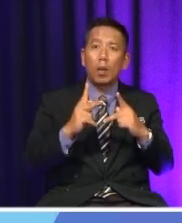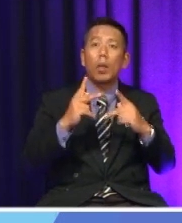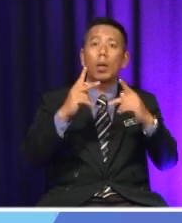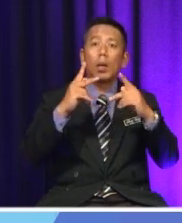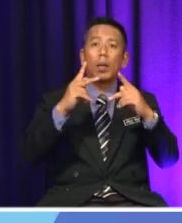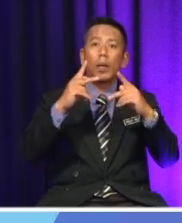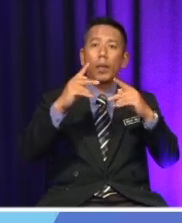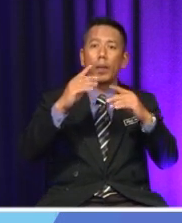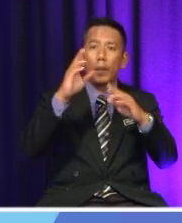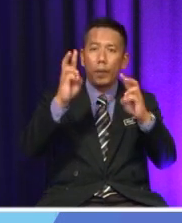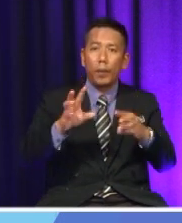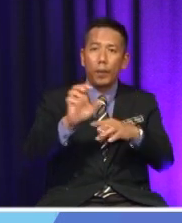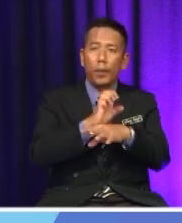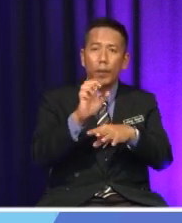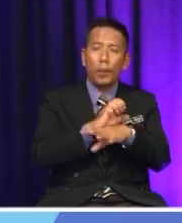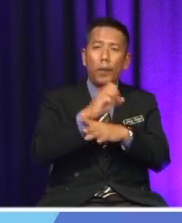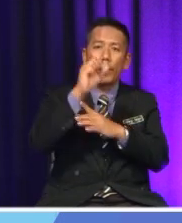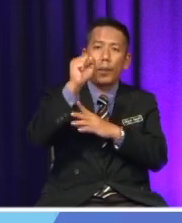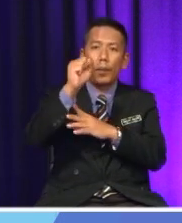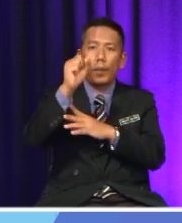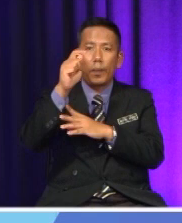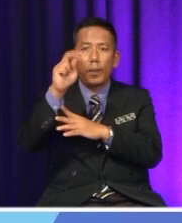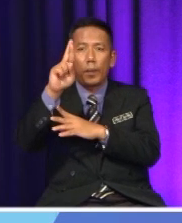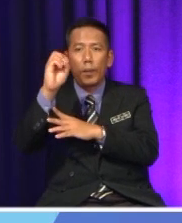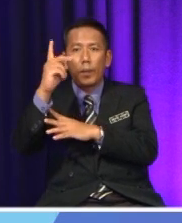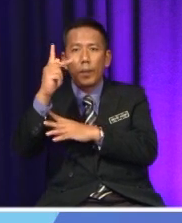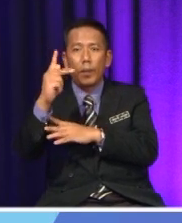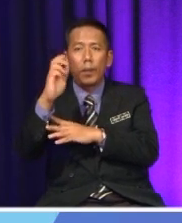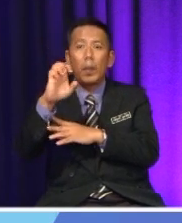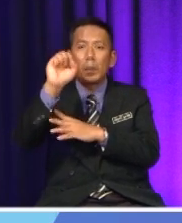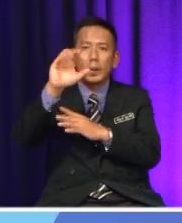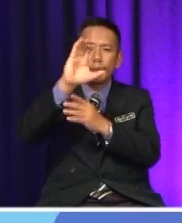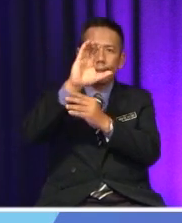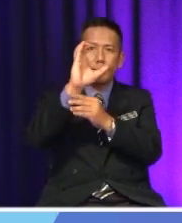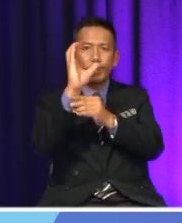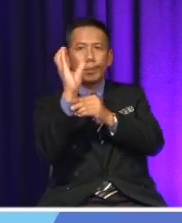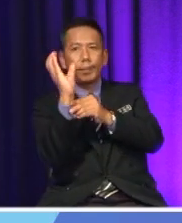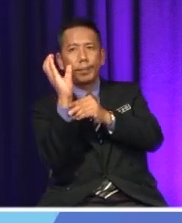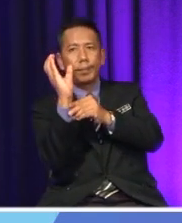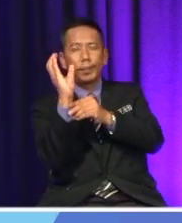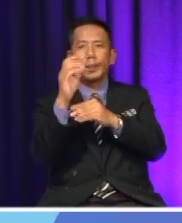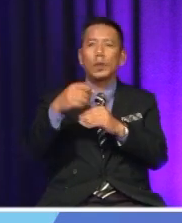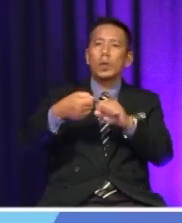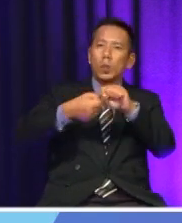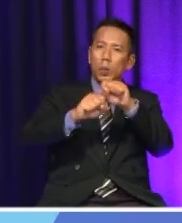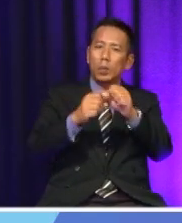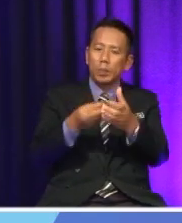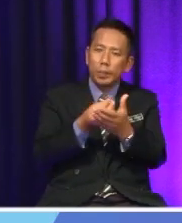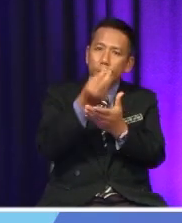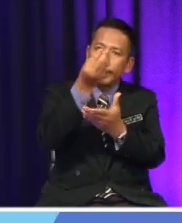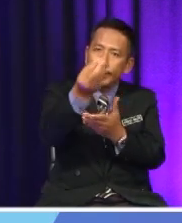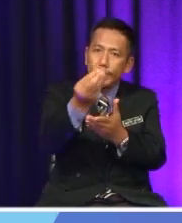ke bagian otot yang kuat supaya proses untuk menelan dan dapat dijalankan dengan lancar